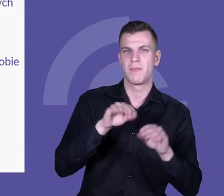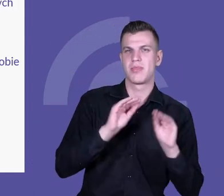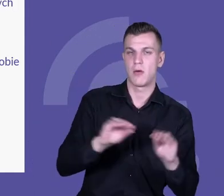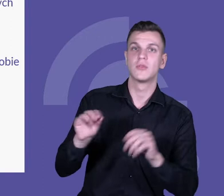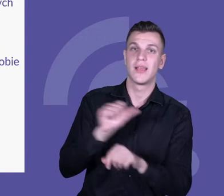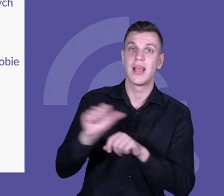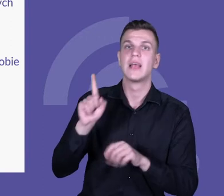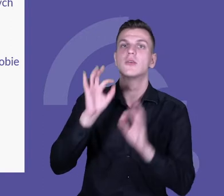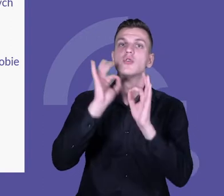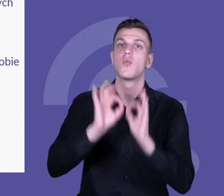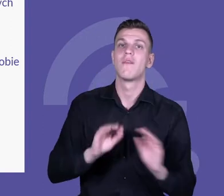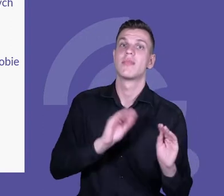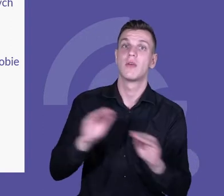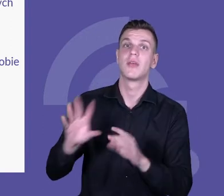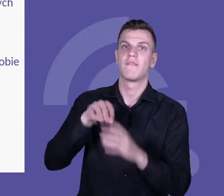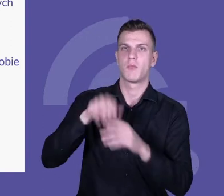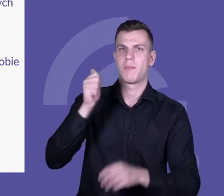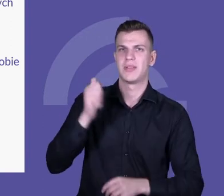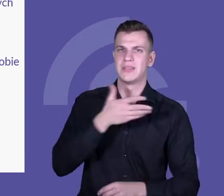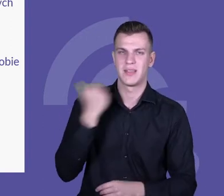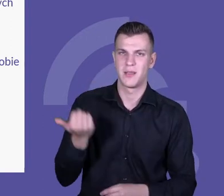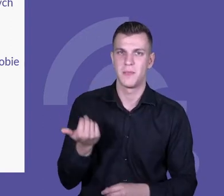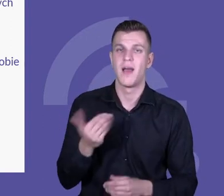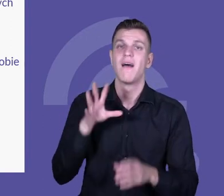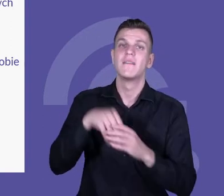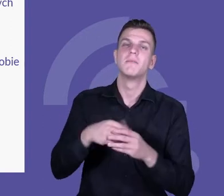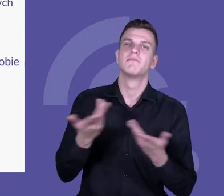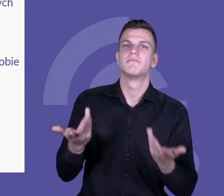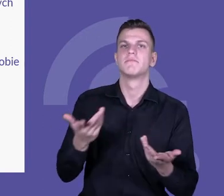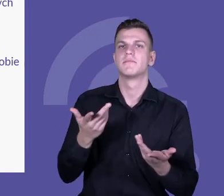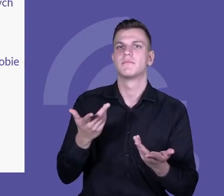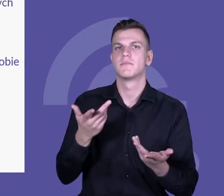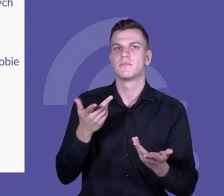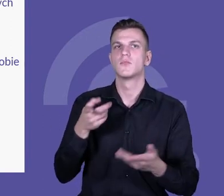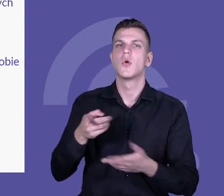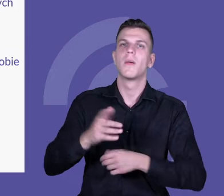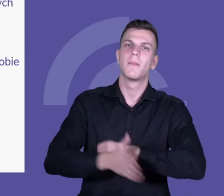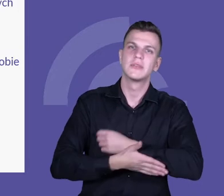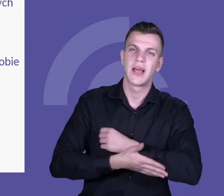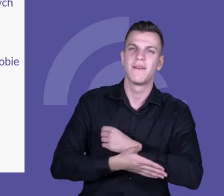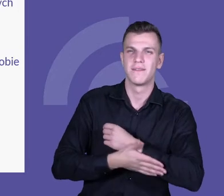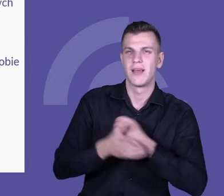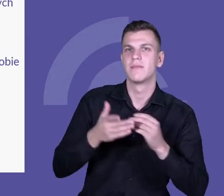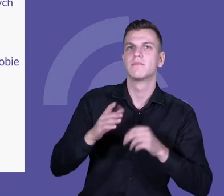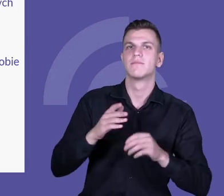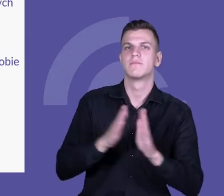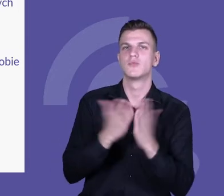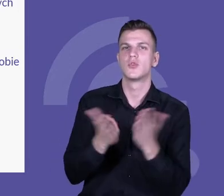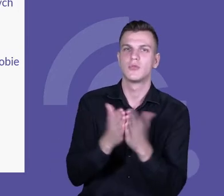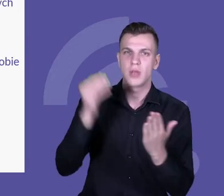szczegółowe, skupione głównie na wiedzy przedmiotowej, na prostych umiejętnościach przedmiotowych, są podstawą do tworzenia podręczników, są podstawą do tworzenia